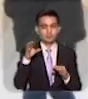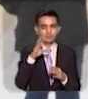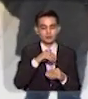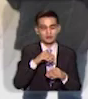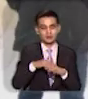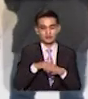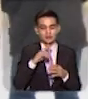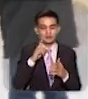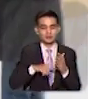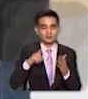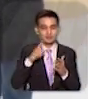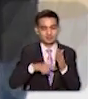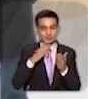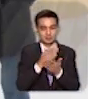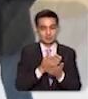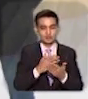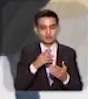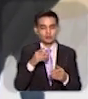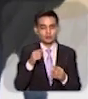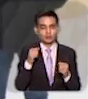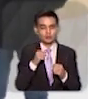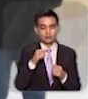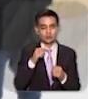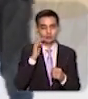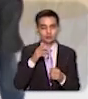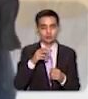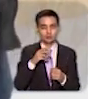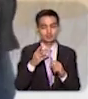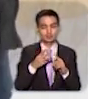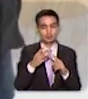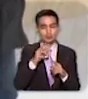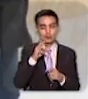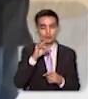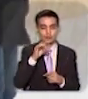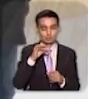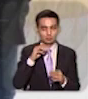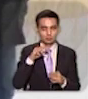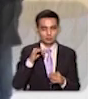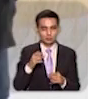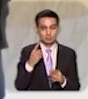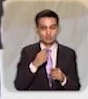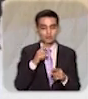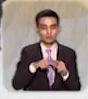18-дің жазында бірінші корпус бітіреміз деген, күзінде екінші корпусын бітіреміз, үшінші корпусты